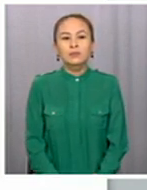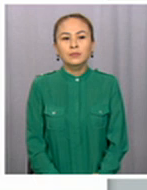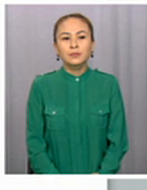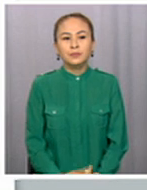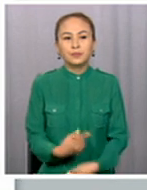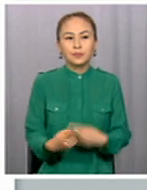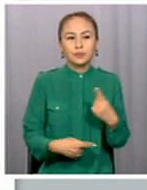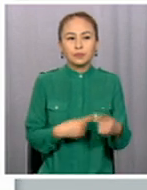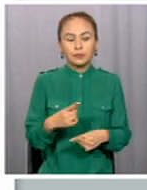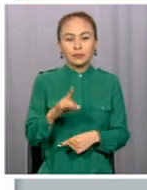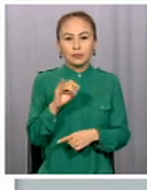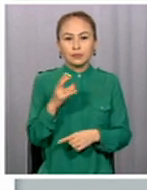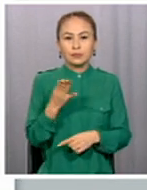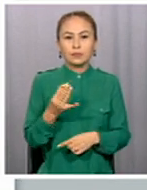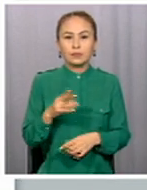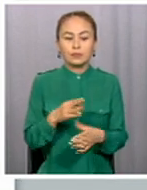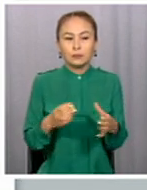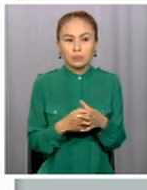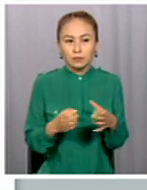Келесі редакциялау тобы